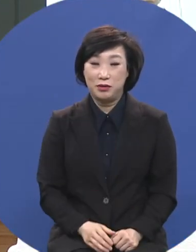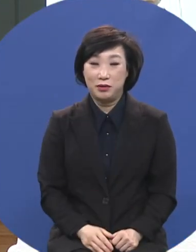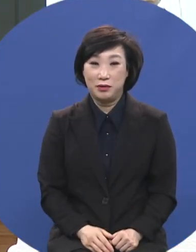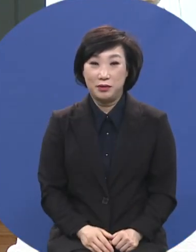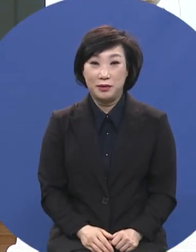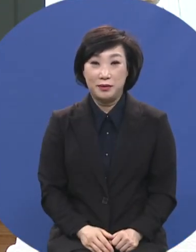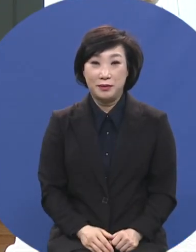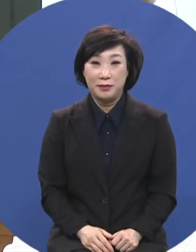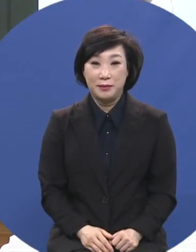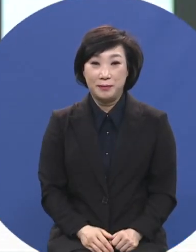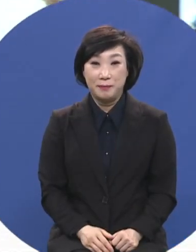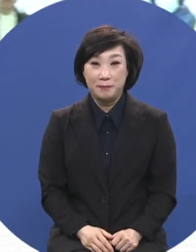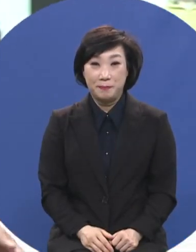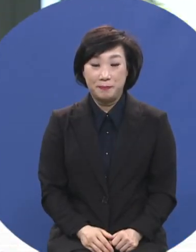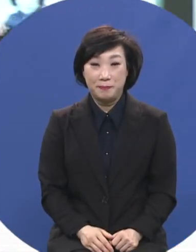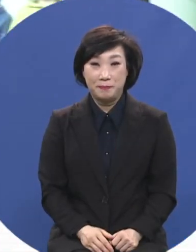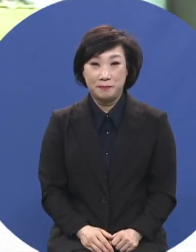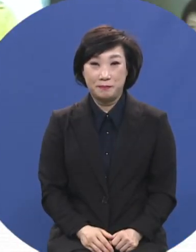보세요.